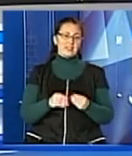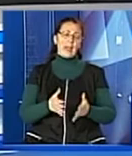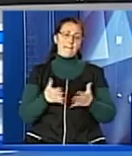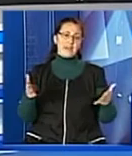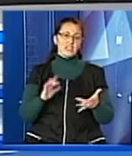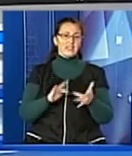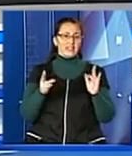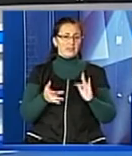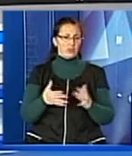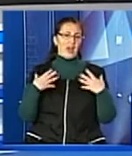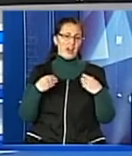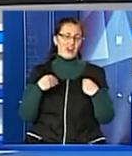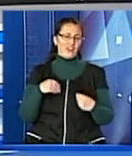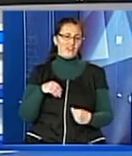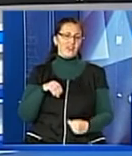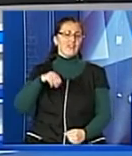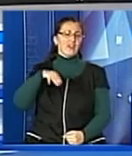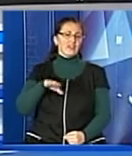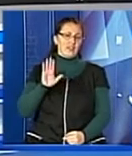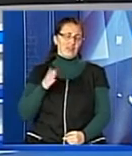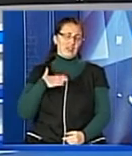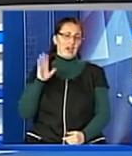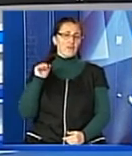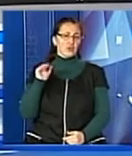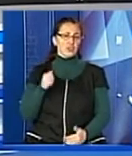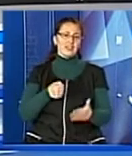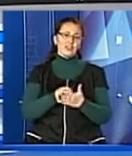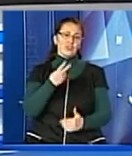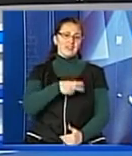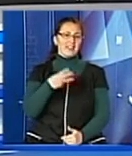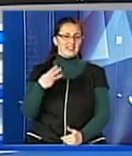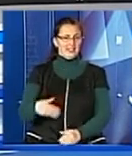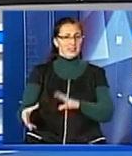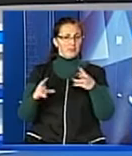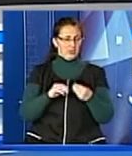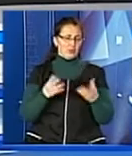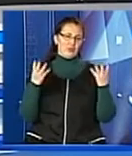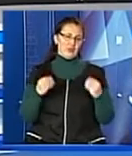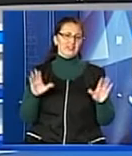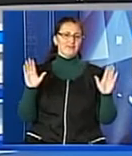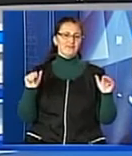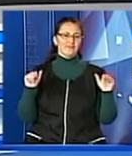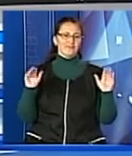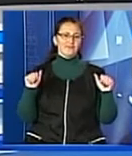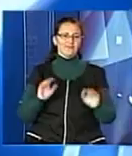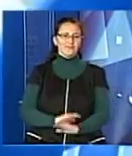на інтернет-порталі львів.tv. Я ж прощаюся з вами до 20.30, тоді підсумуємо день. Всі гаразд.